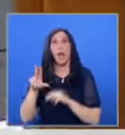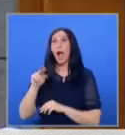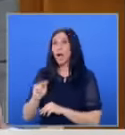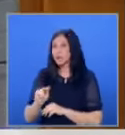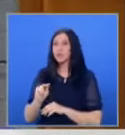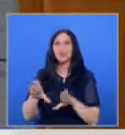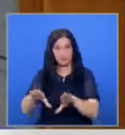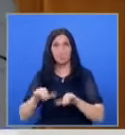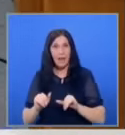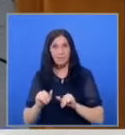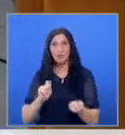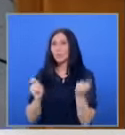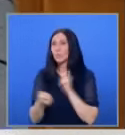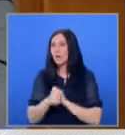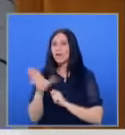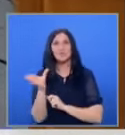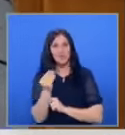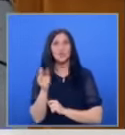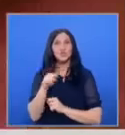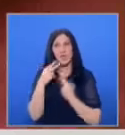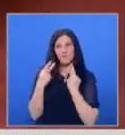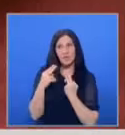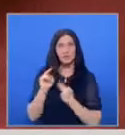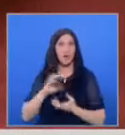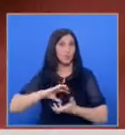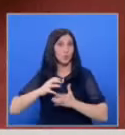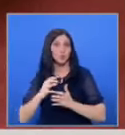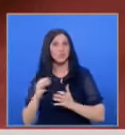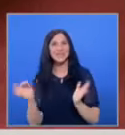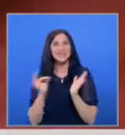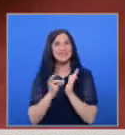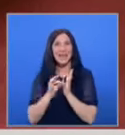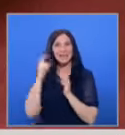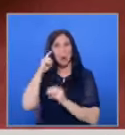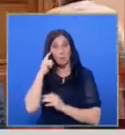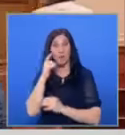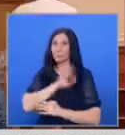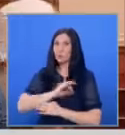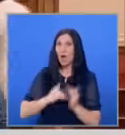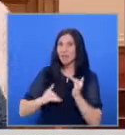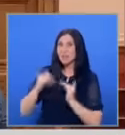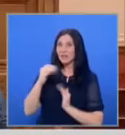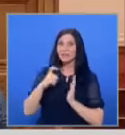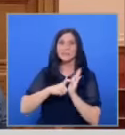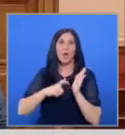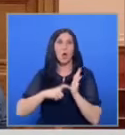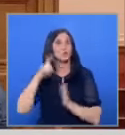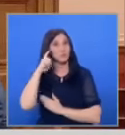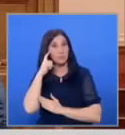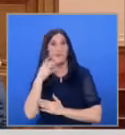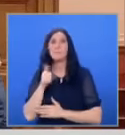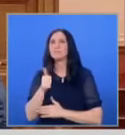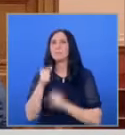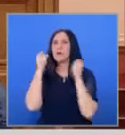че с приемането на промените всички ще видят как политическата целесъобразност побеждава над законосъобразността.